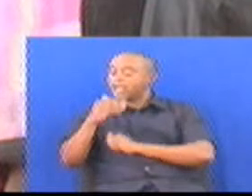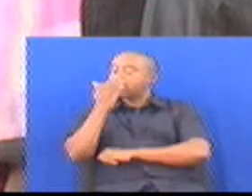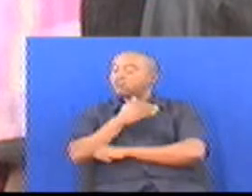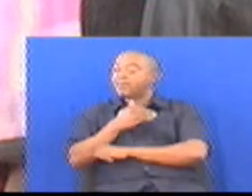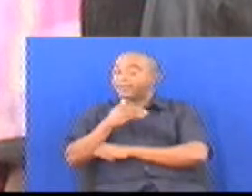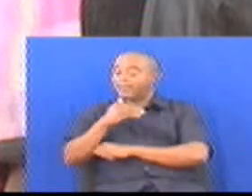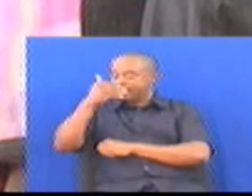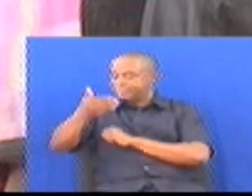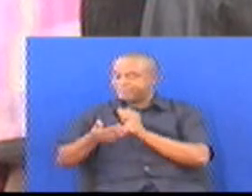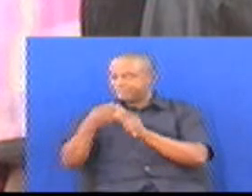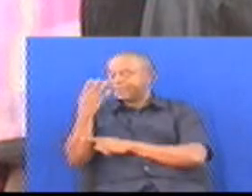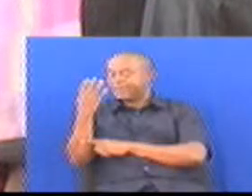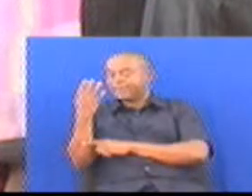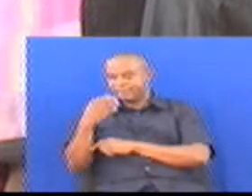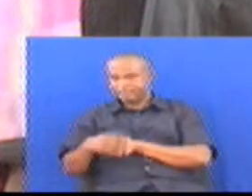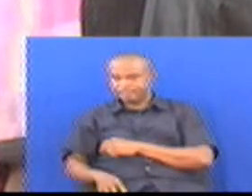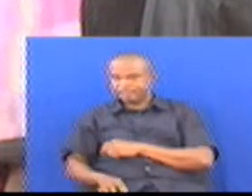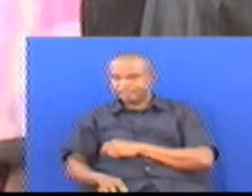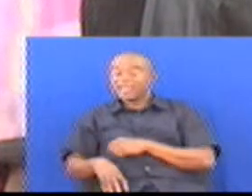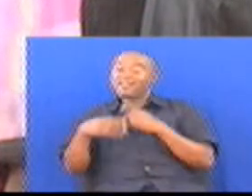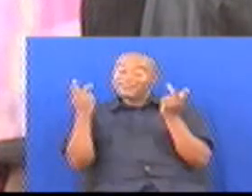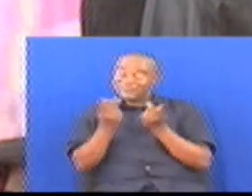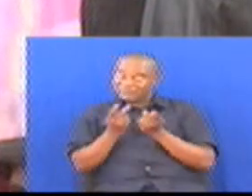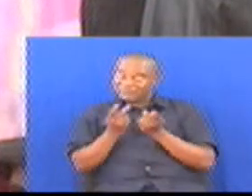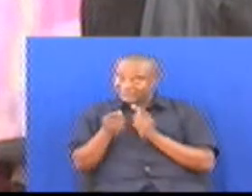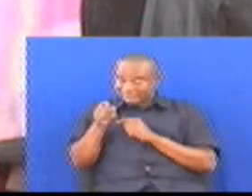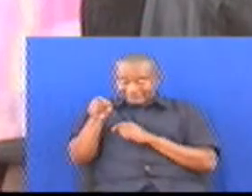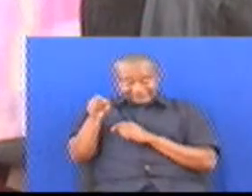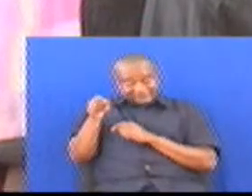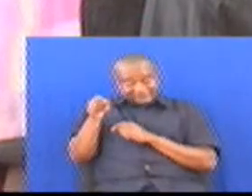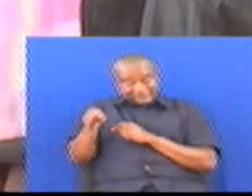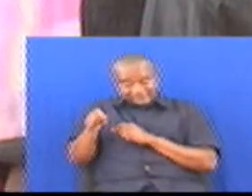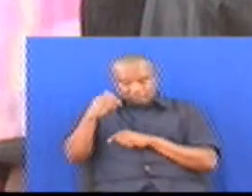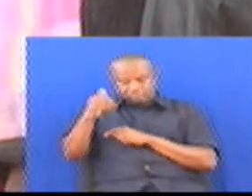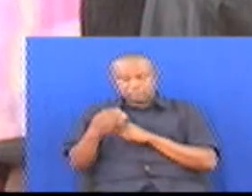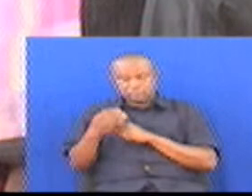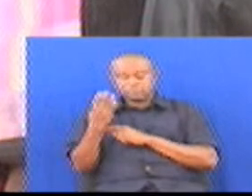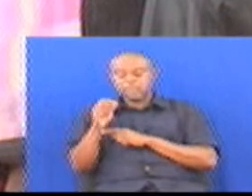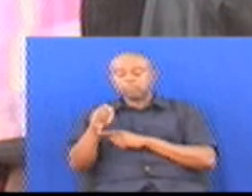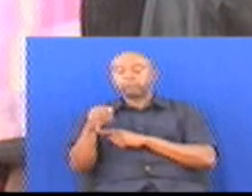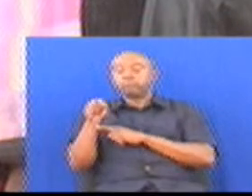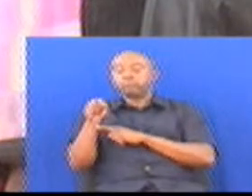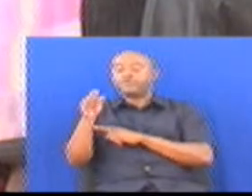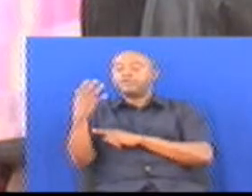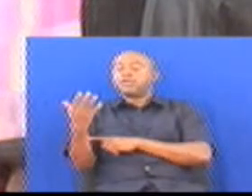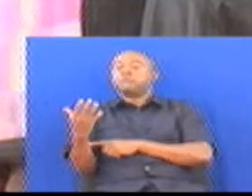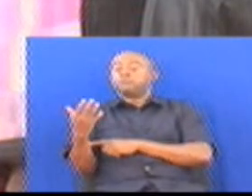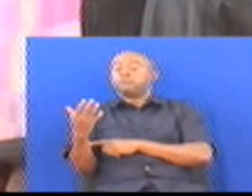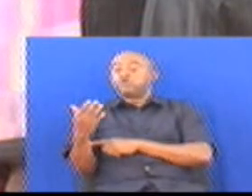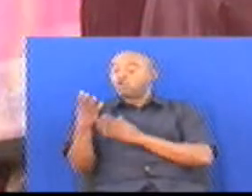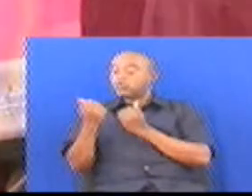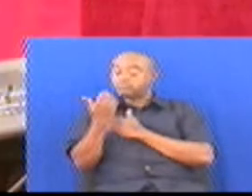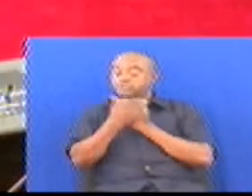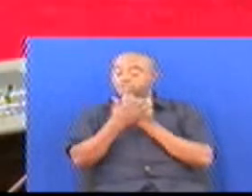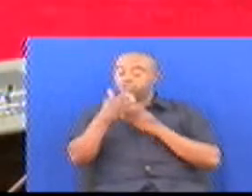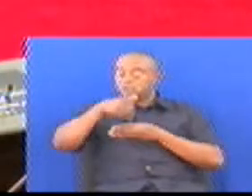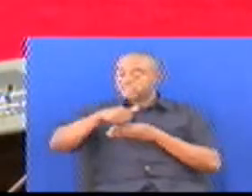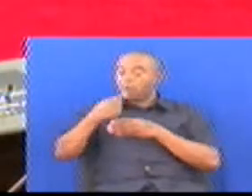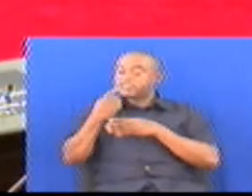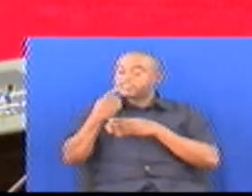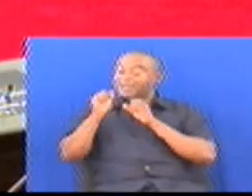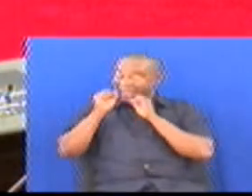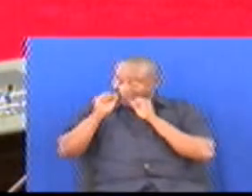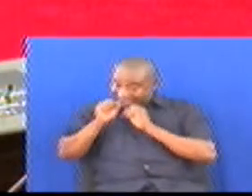wa miezi 4, na pia ni juu ya lengo la miezi 4.5 iliyowekwa na nchi wanachama wa Jumuiya ya